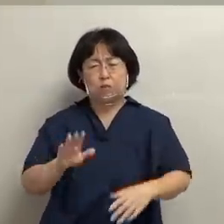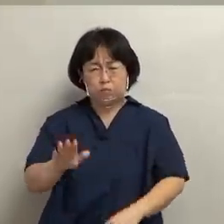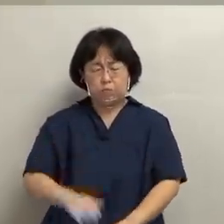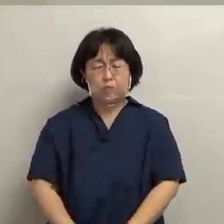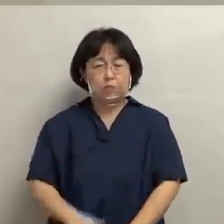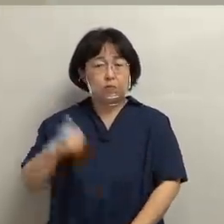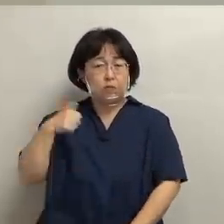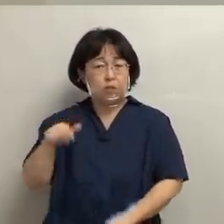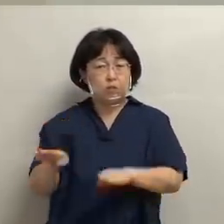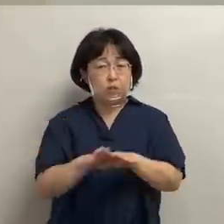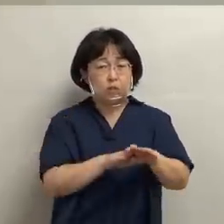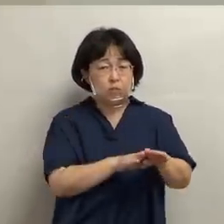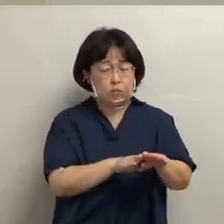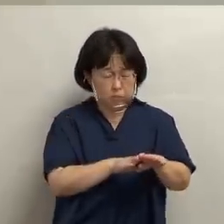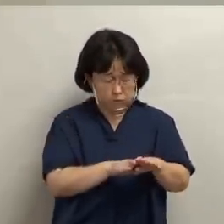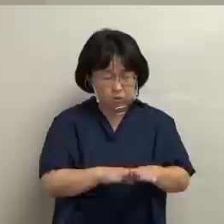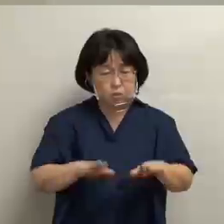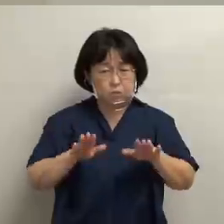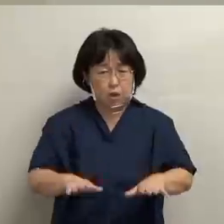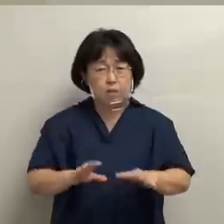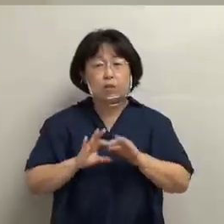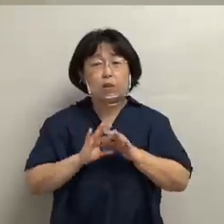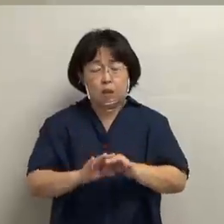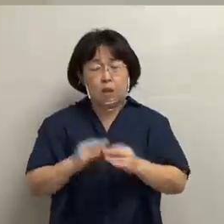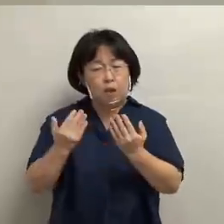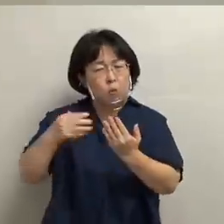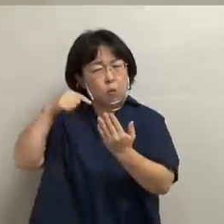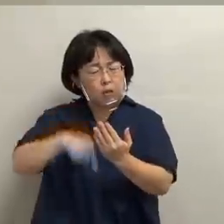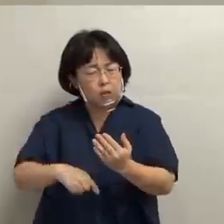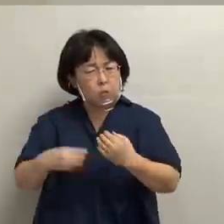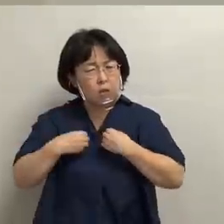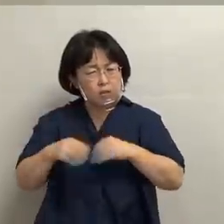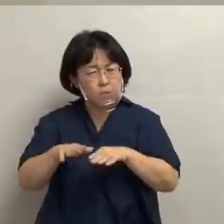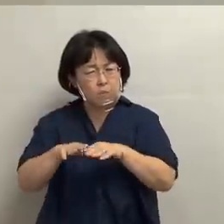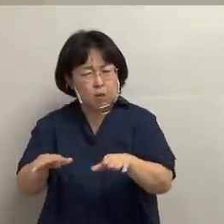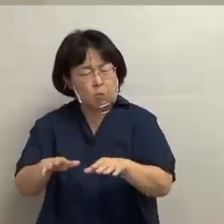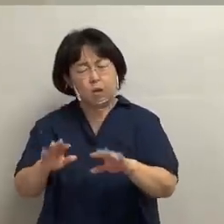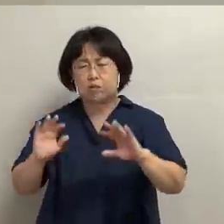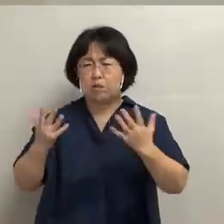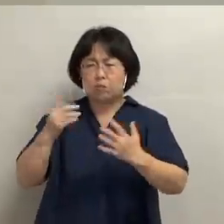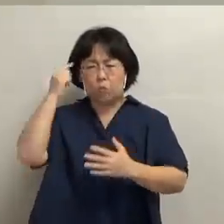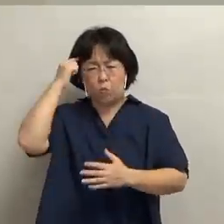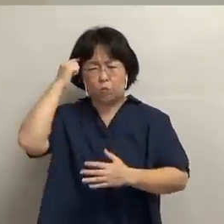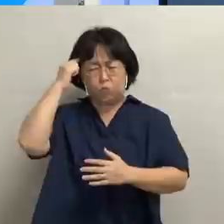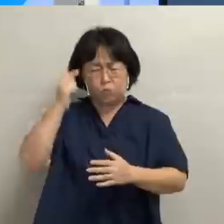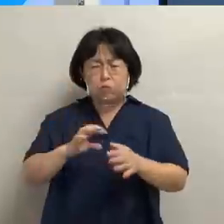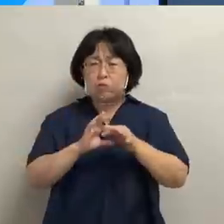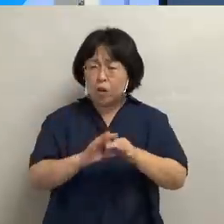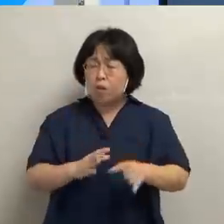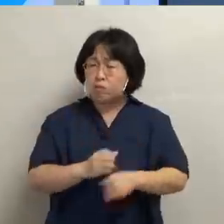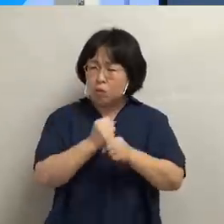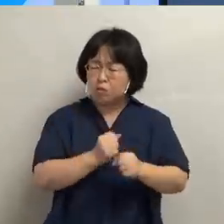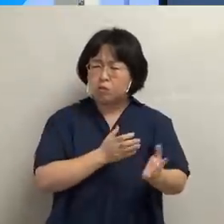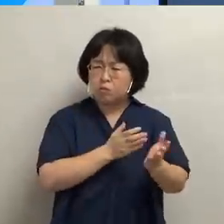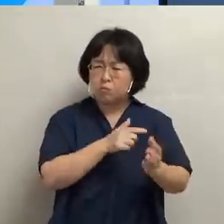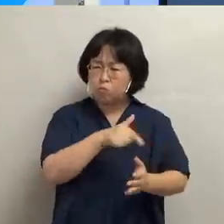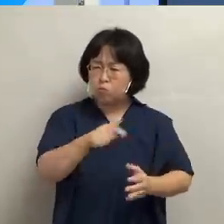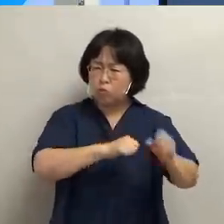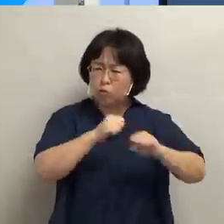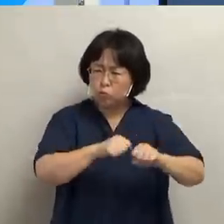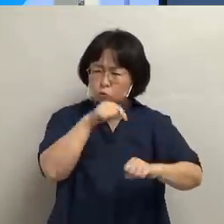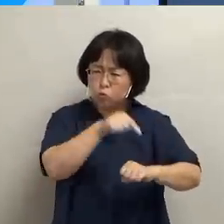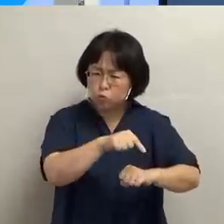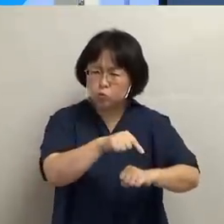夏休み中なので校内での感染拡大はこの考えにくいということなので部活動での完成